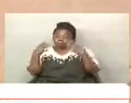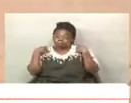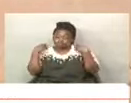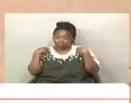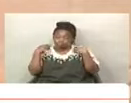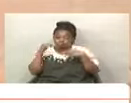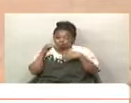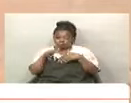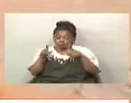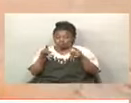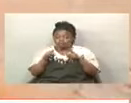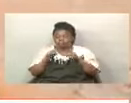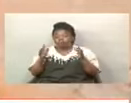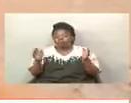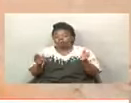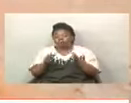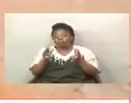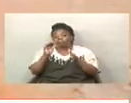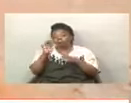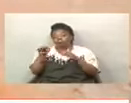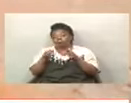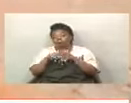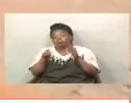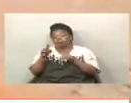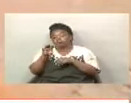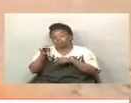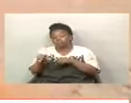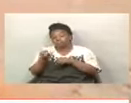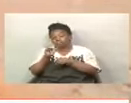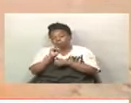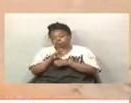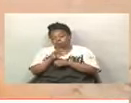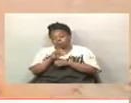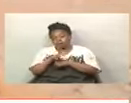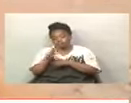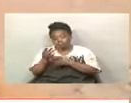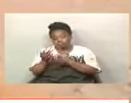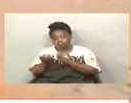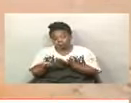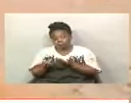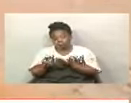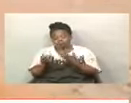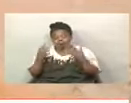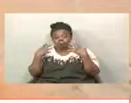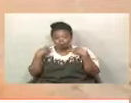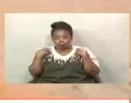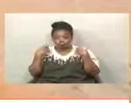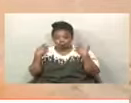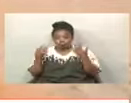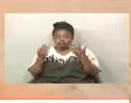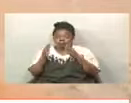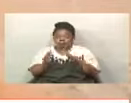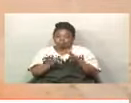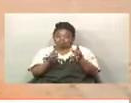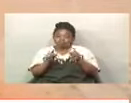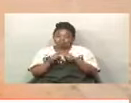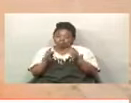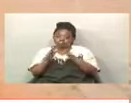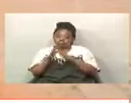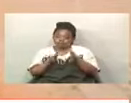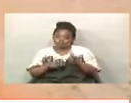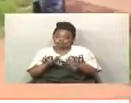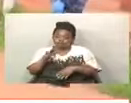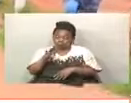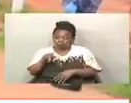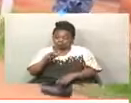enu kandi yainkarejinga abantu boona abatawuni kansi kurora ngu twayemigira mu exercise enu ey'okuteekaniza kandi n'okusemeza